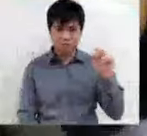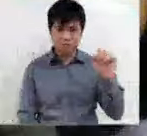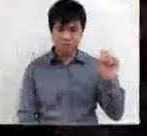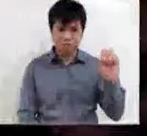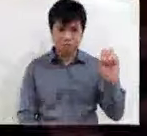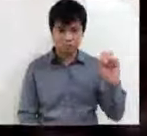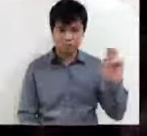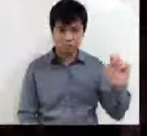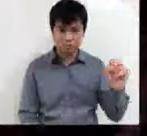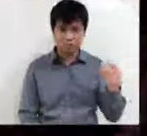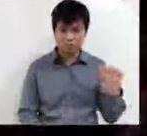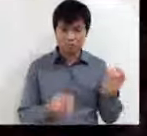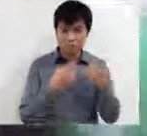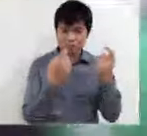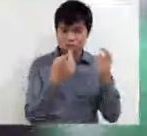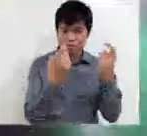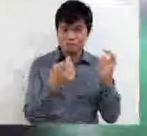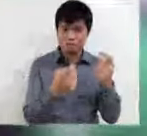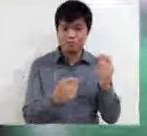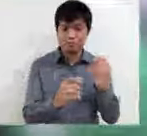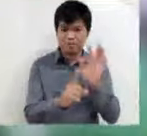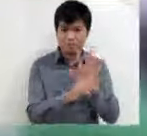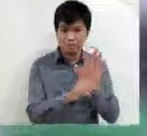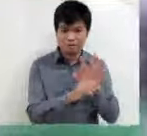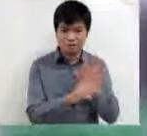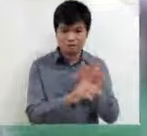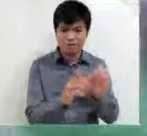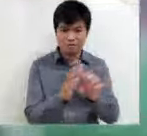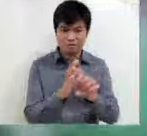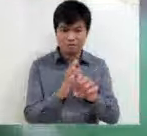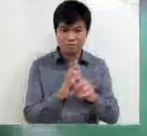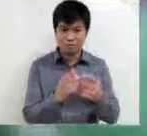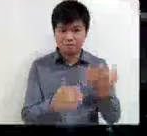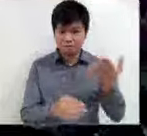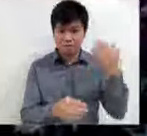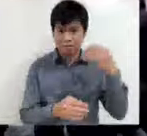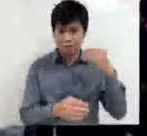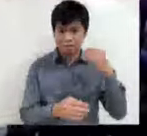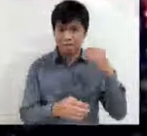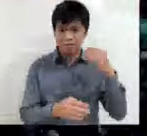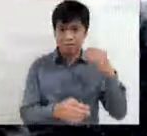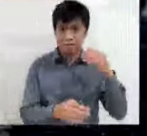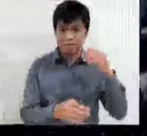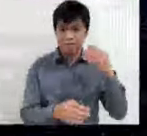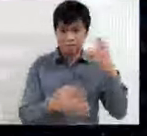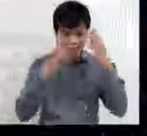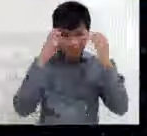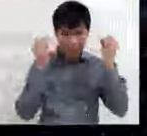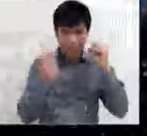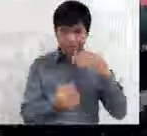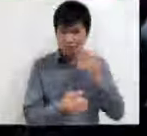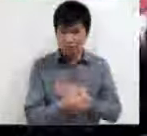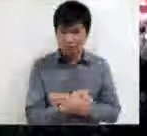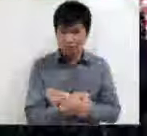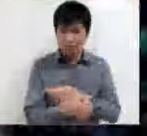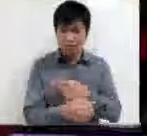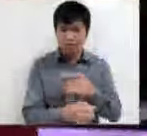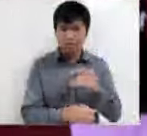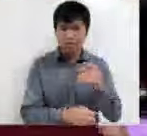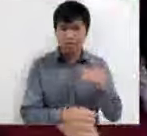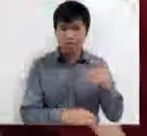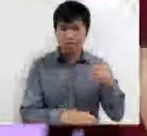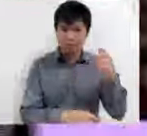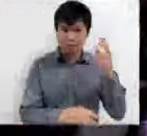kilalang personalidad, gaya na lang ng anak ni dating Pangulong Rodrigo Duterte at rumored girlfriend ni Evan Nelly na si